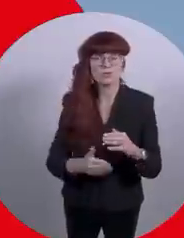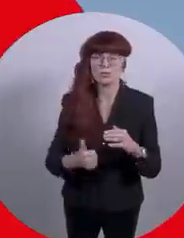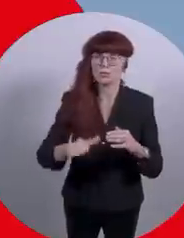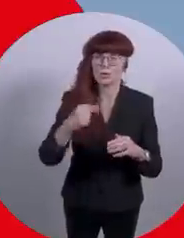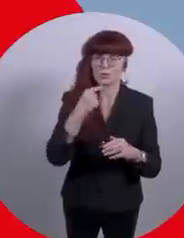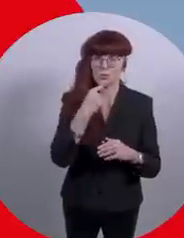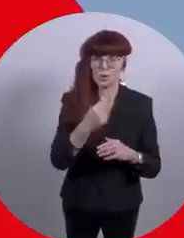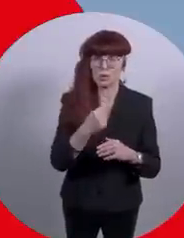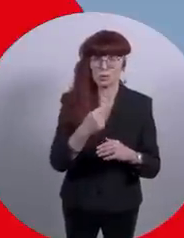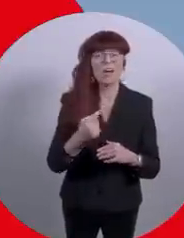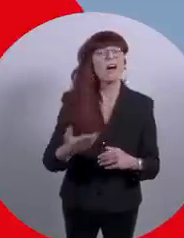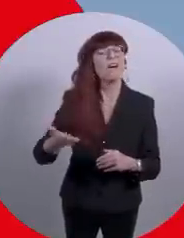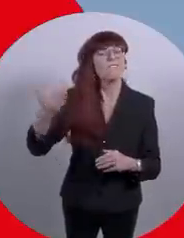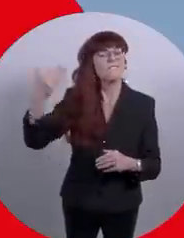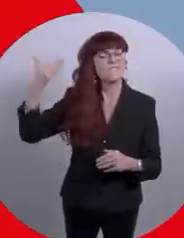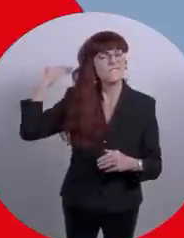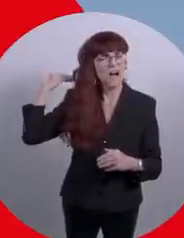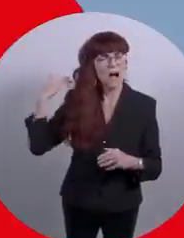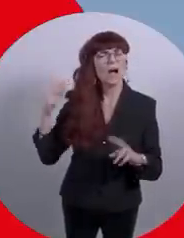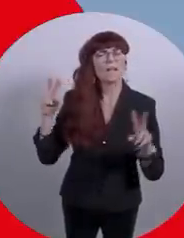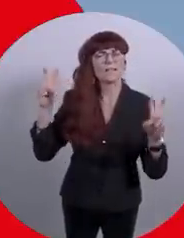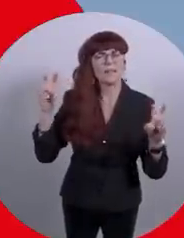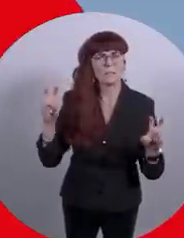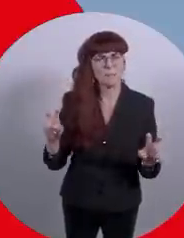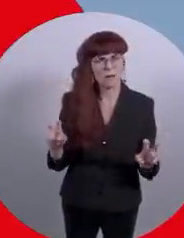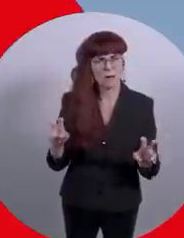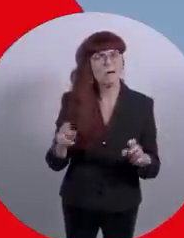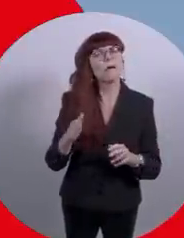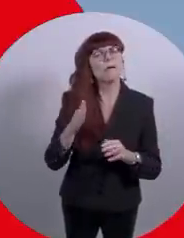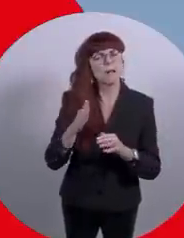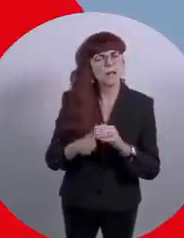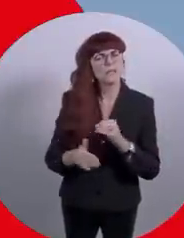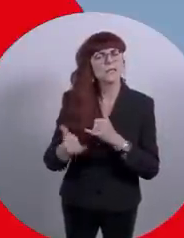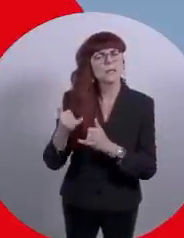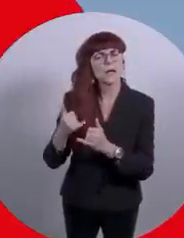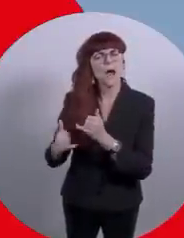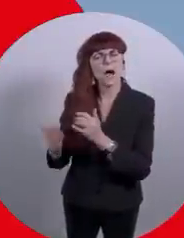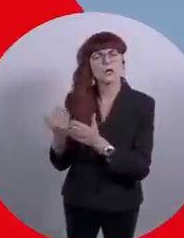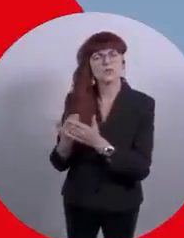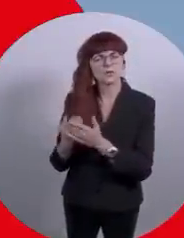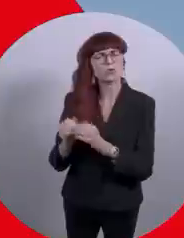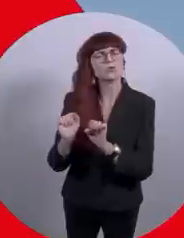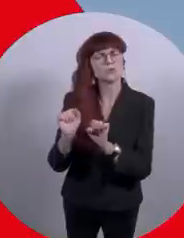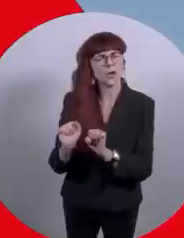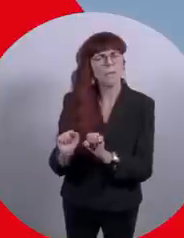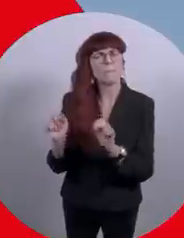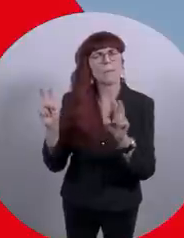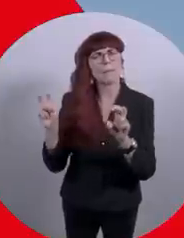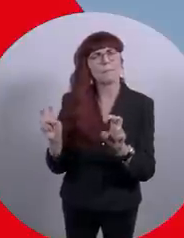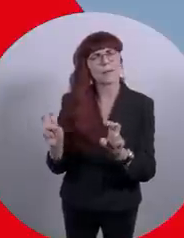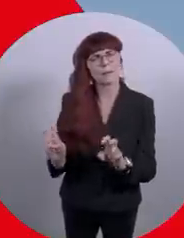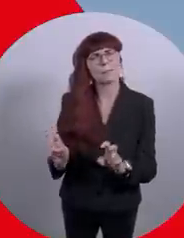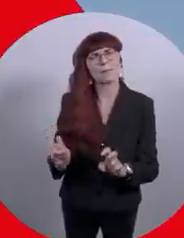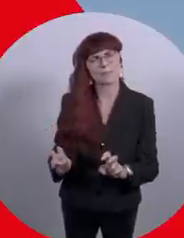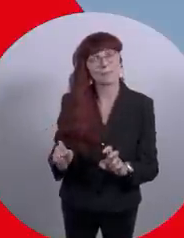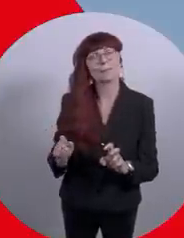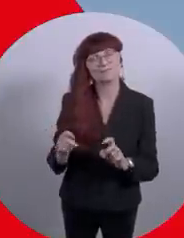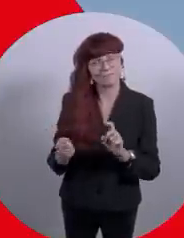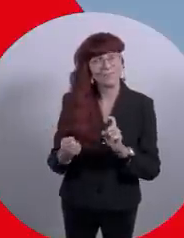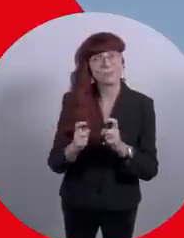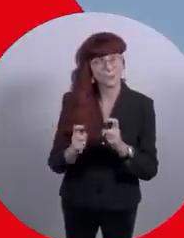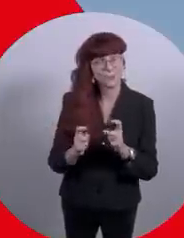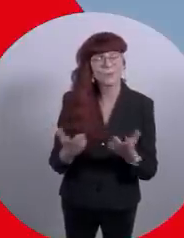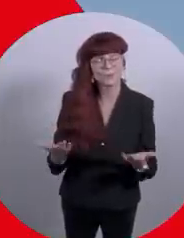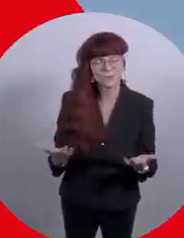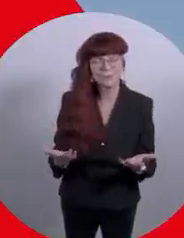Themen in der Vergangenheit war weil es mich schon die letzten Jahre begleitet weil es natürlich auch immer wieder thematisiert werde